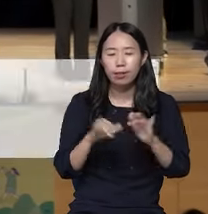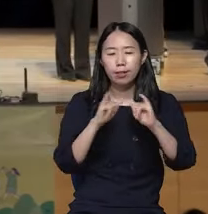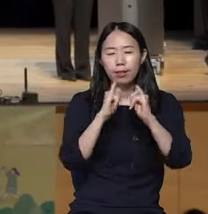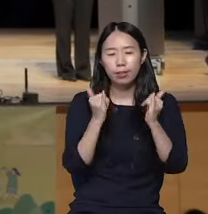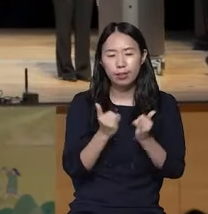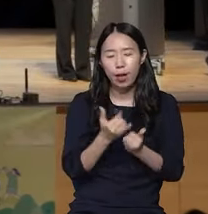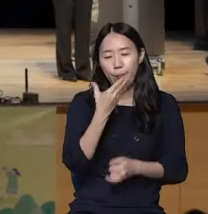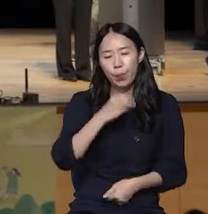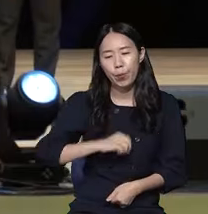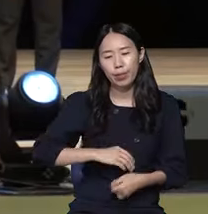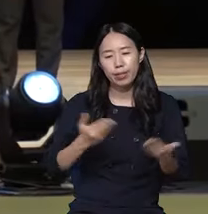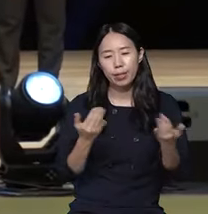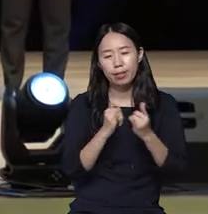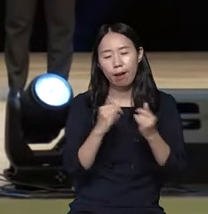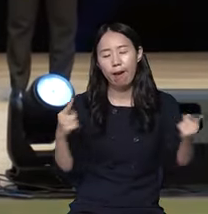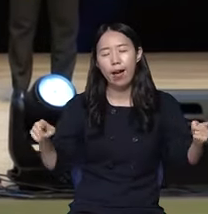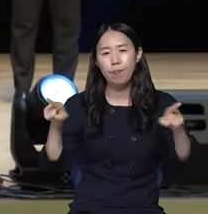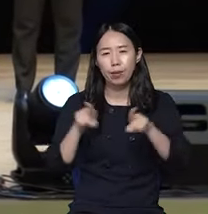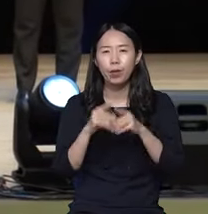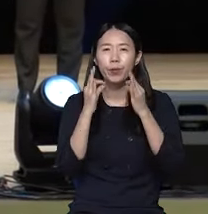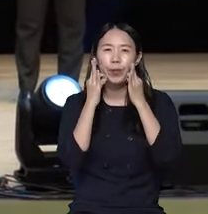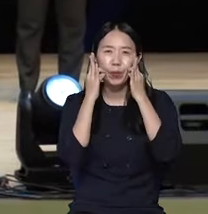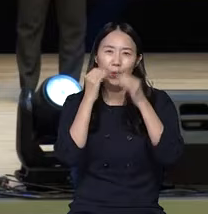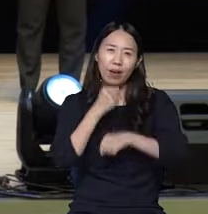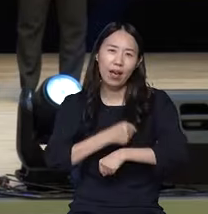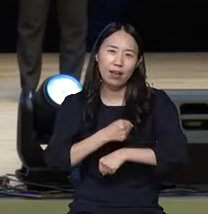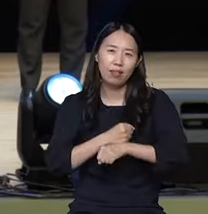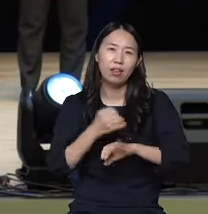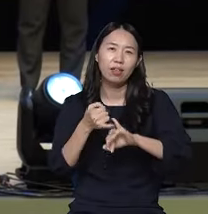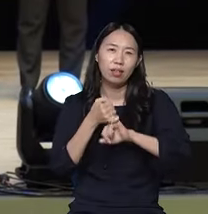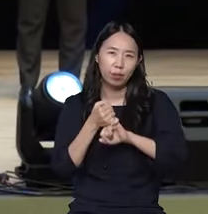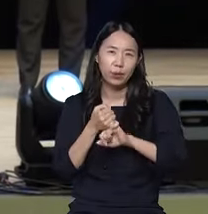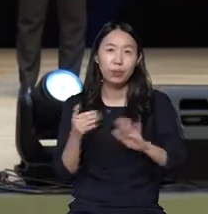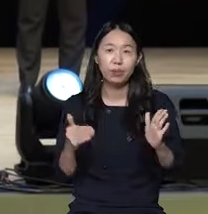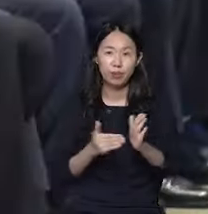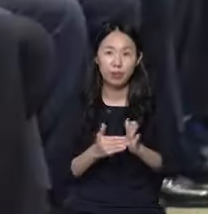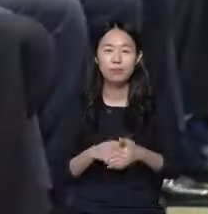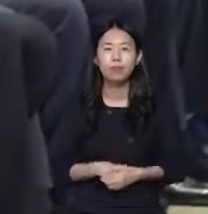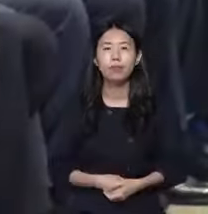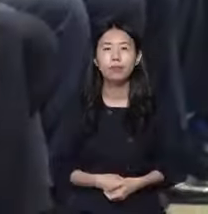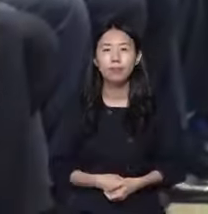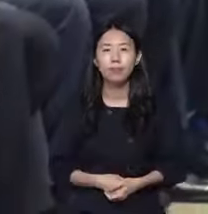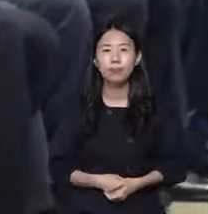사회복지 종사자와 함께 앞장서겠다는 결의를 다짐했습니다.